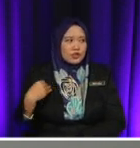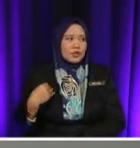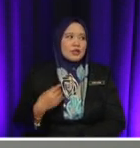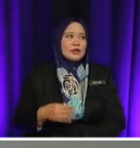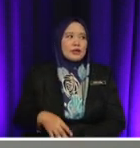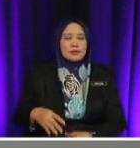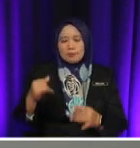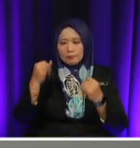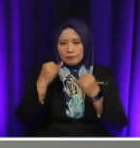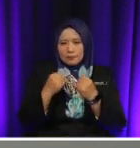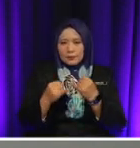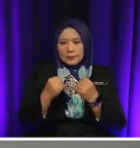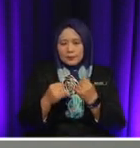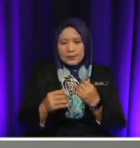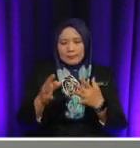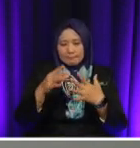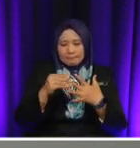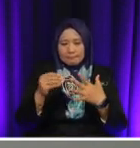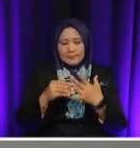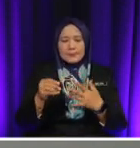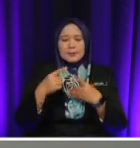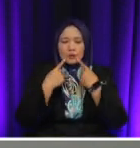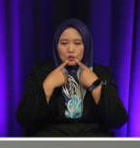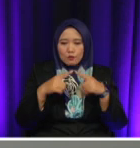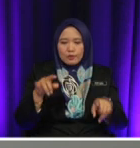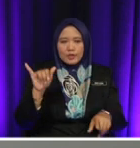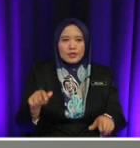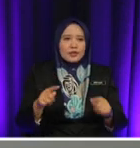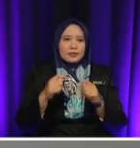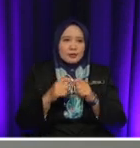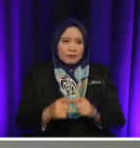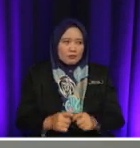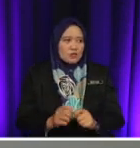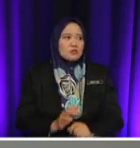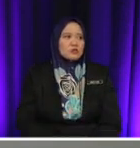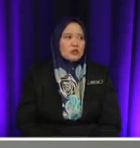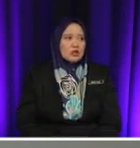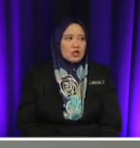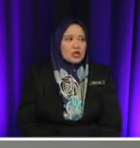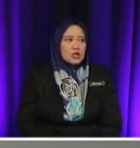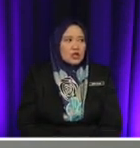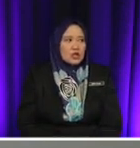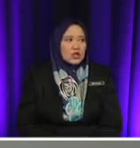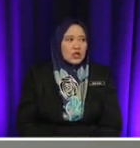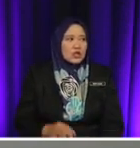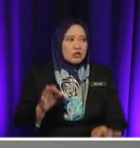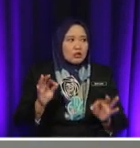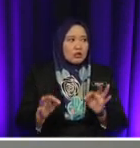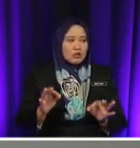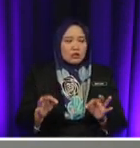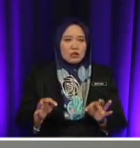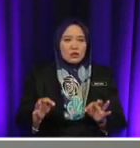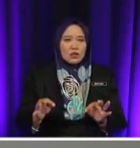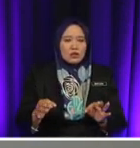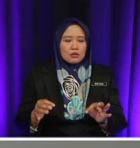tandakan pilihan jawapan yang betul dalam kertas soalan Oke murid-murid di rumah dalam pentaksiran ini ada Borang